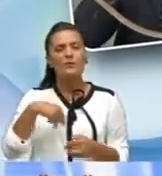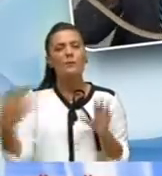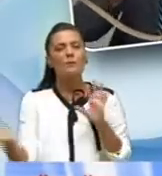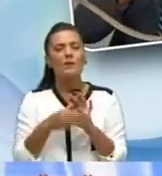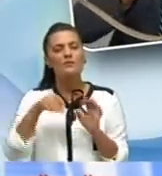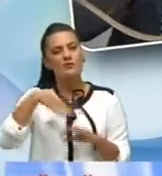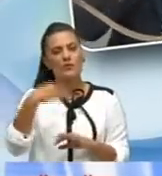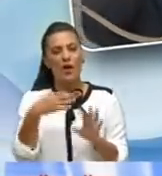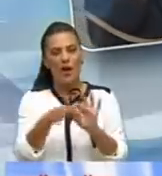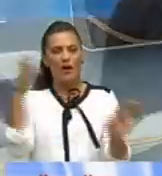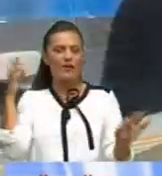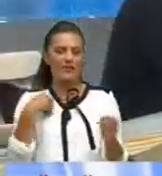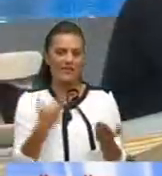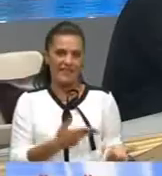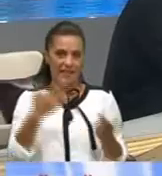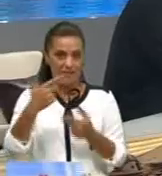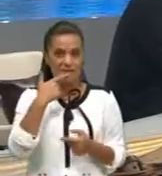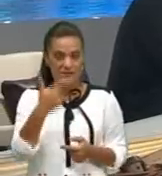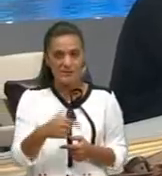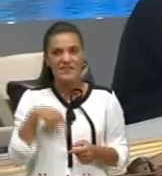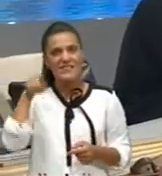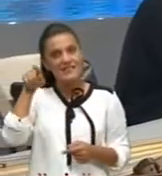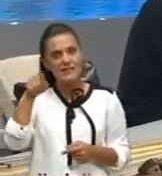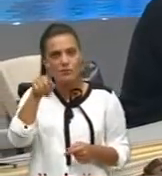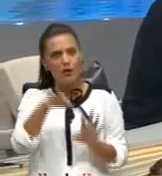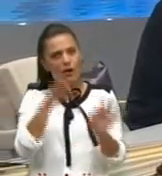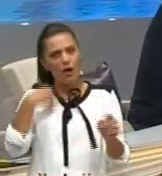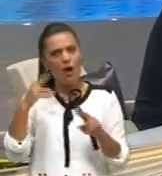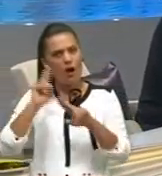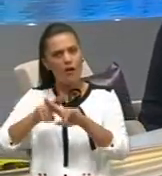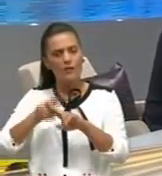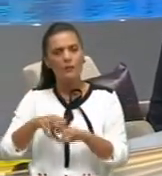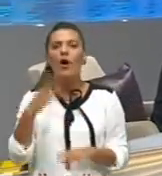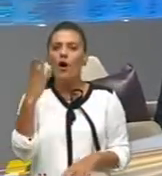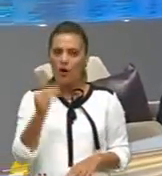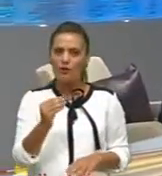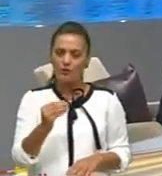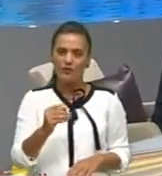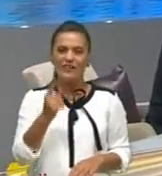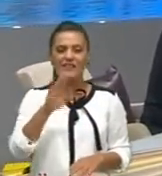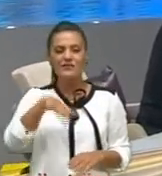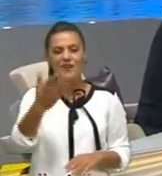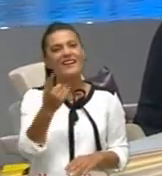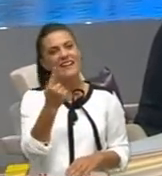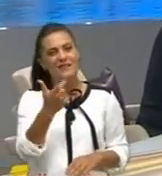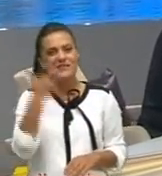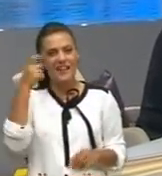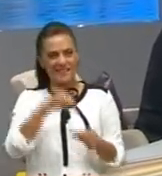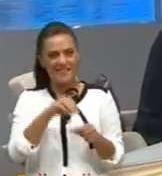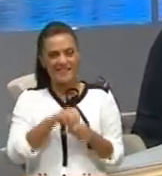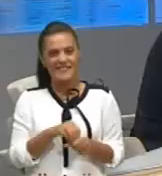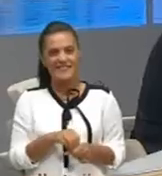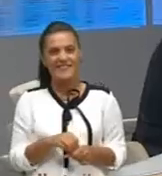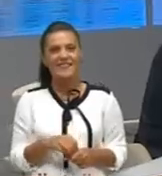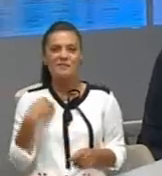sizi ok atmaya ok davet sonra, edeceğim. Diyeceğim ki size ok atmayı öğretelim bu arada. Oldu, geri kalan yarım saatte. Hayır